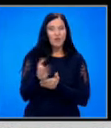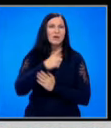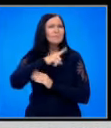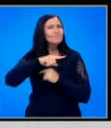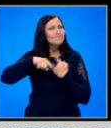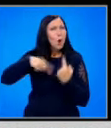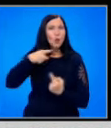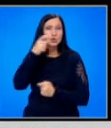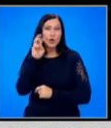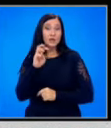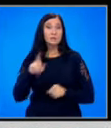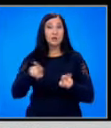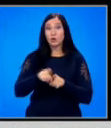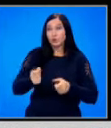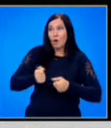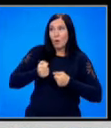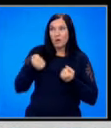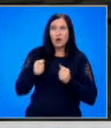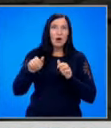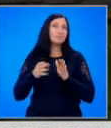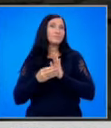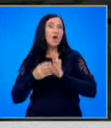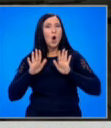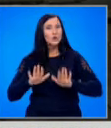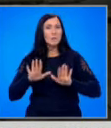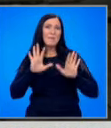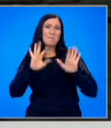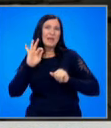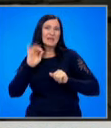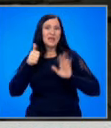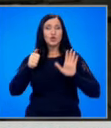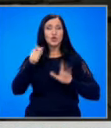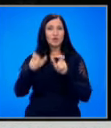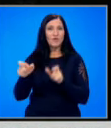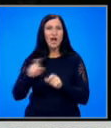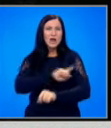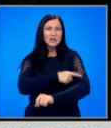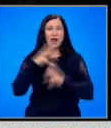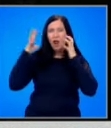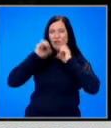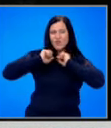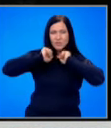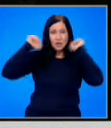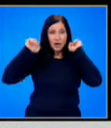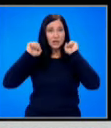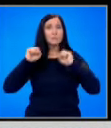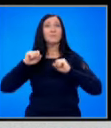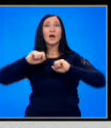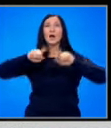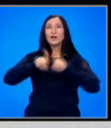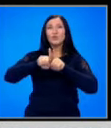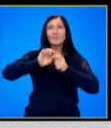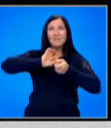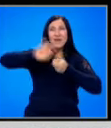но като се оплашиха, всички се разлизаха, останахме 50-60 човека. Силен трясък и много искри. Все едно нещо като пламване. Всички